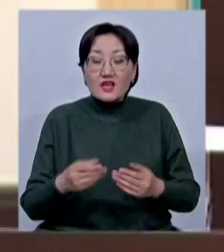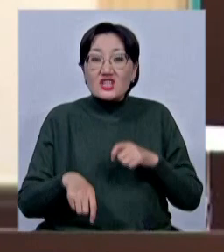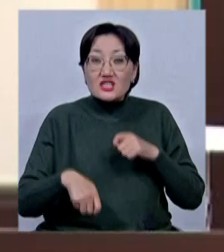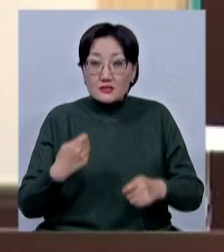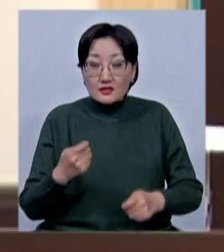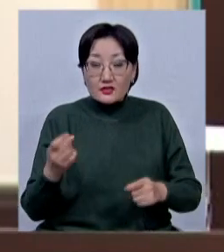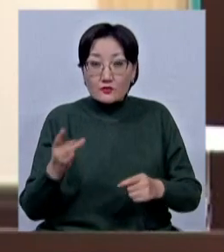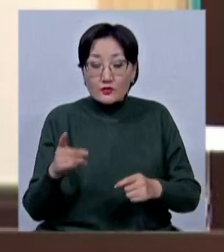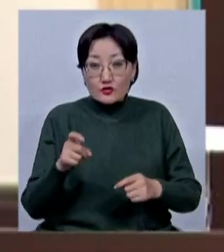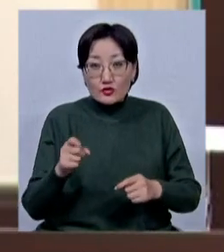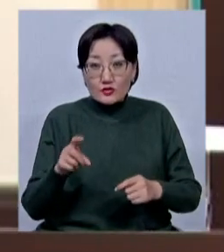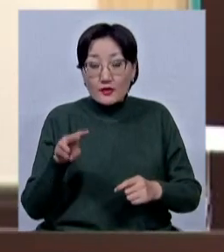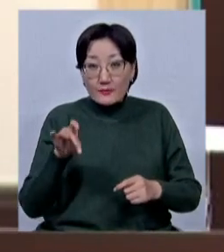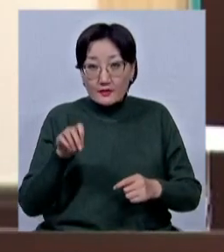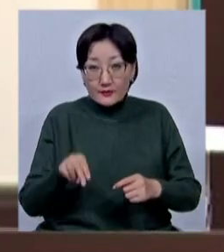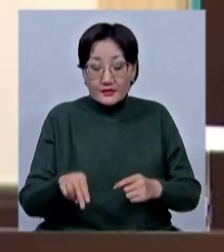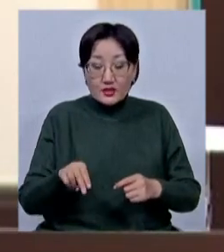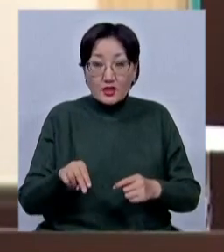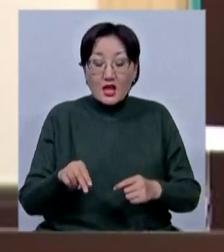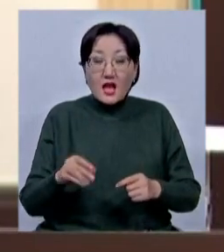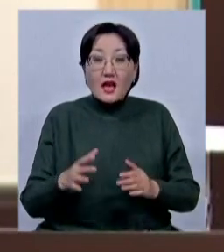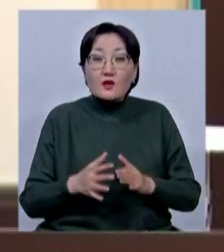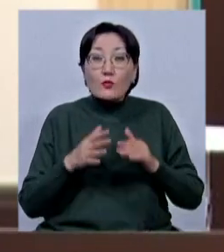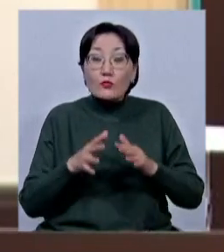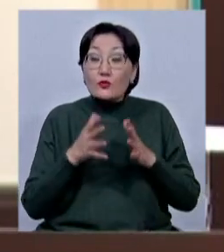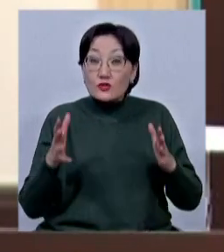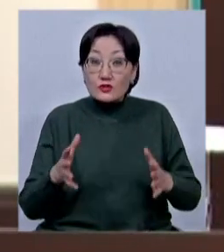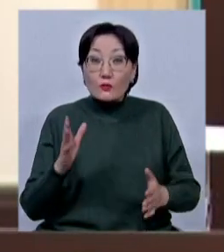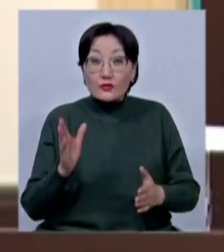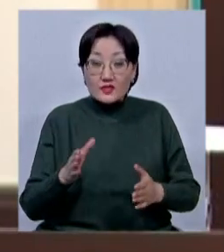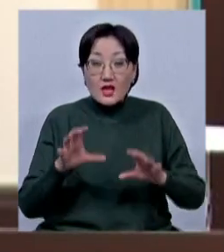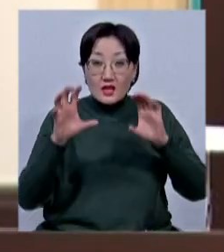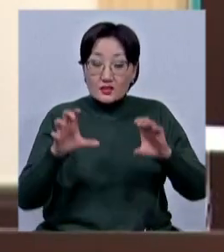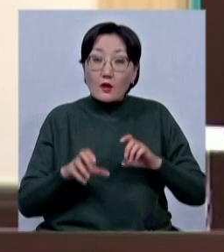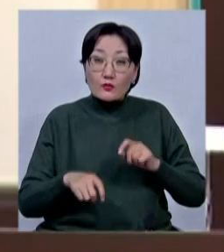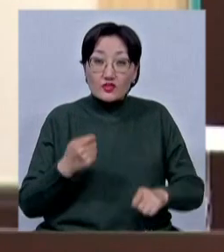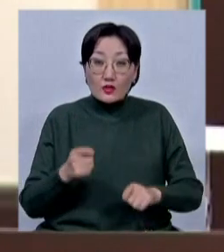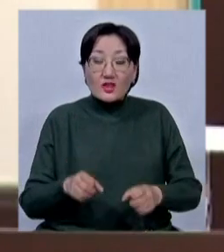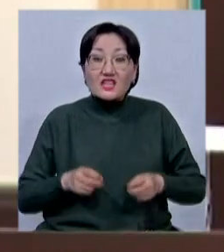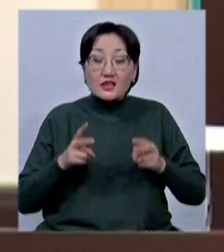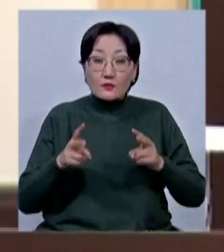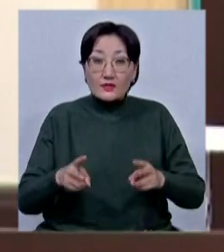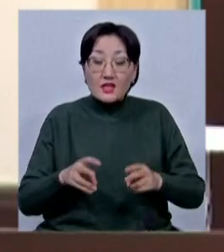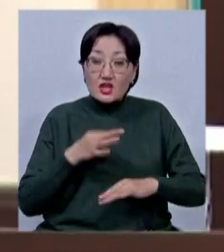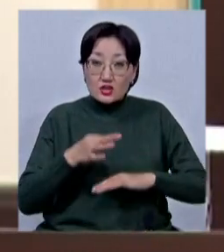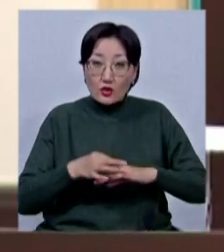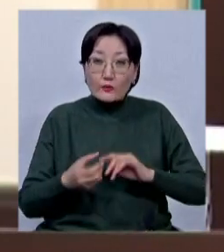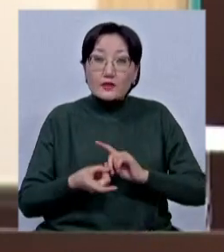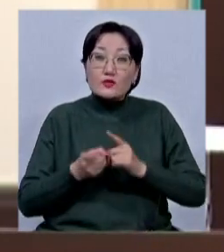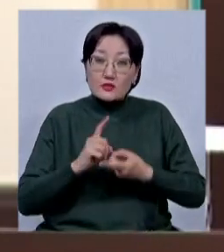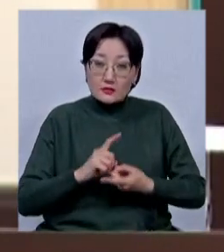шығын 100 айлық есептік көрсеткіштен асып кетсе, онда заң бұзушылар қылмыстық